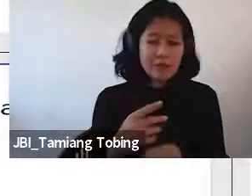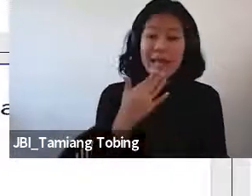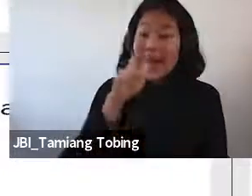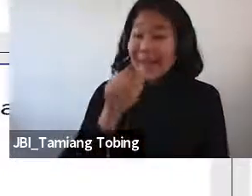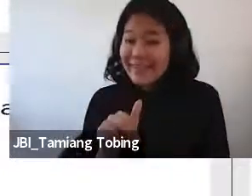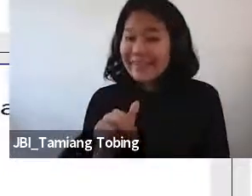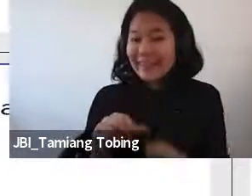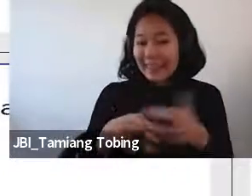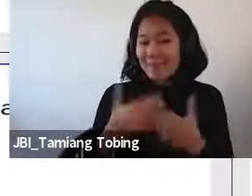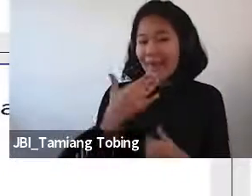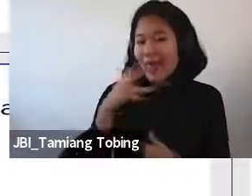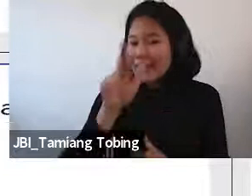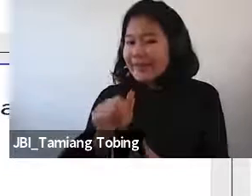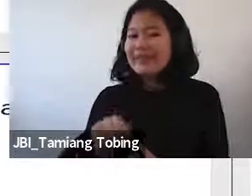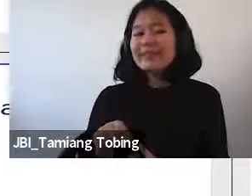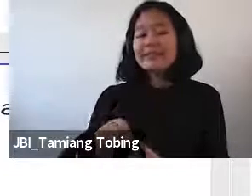dengan